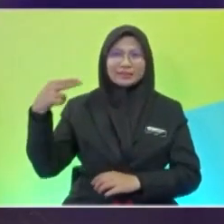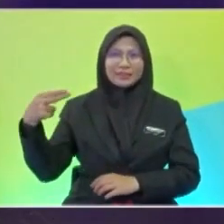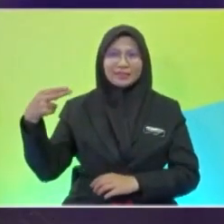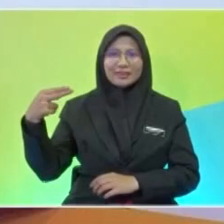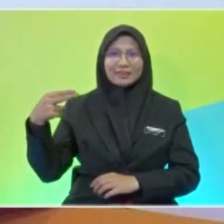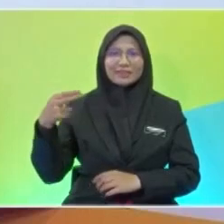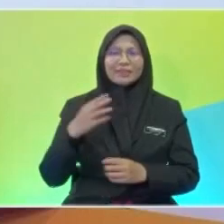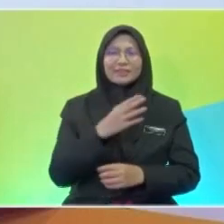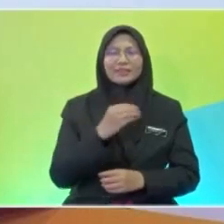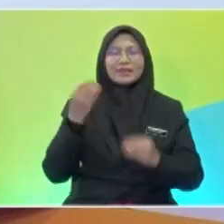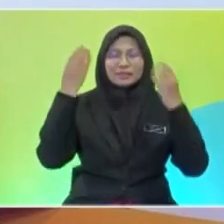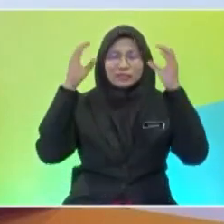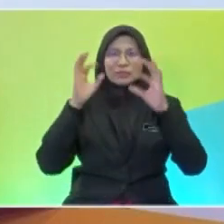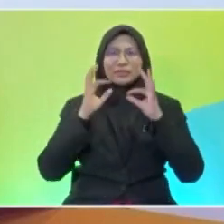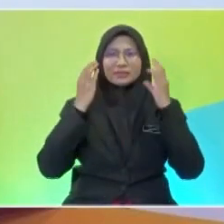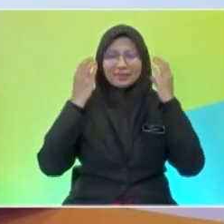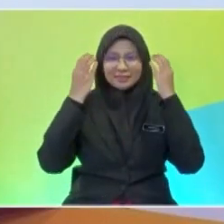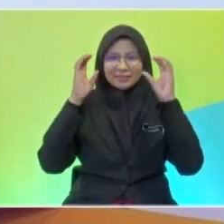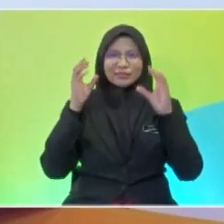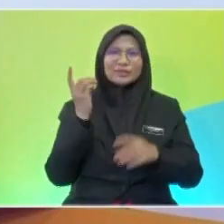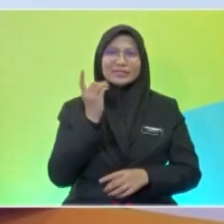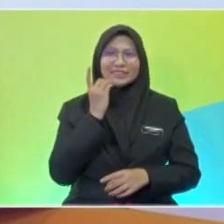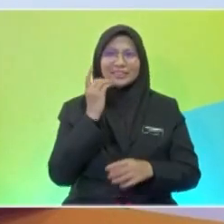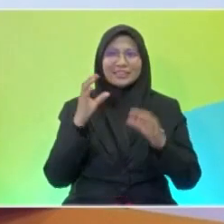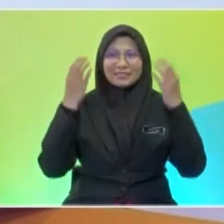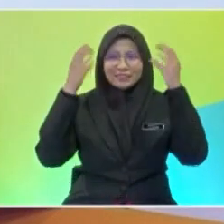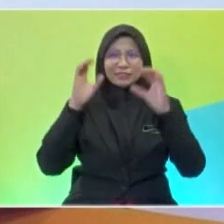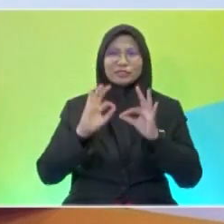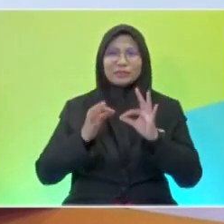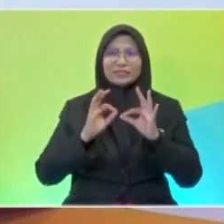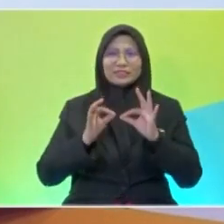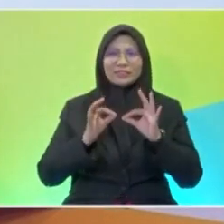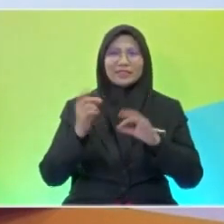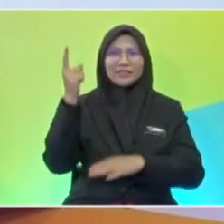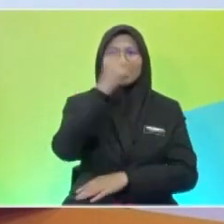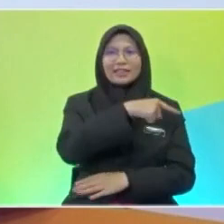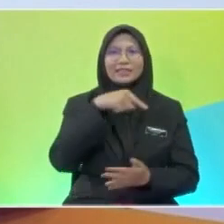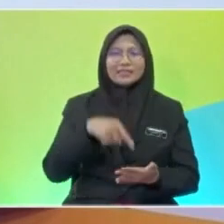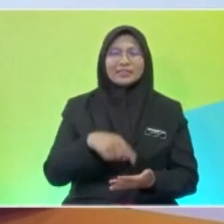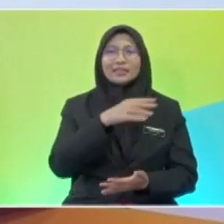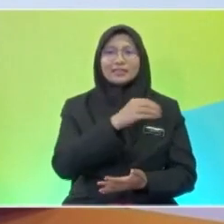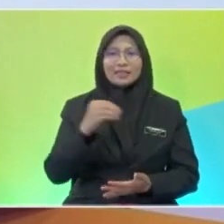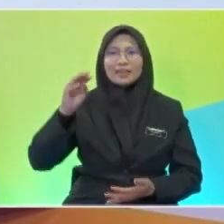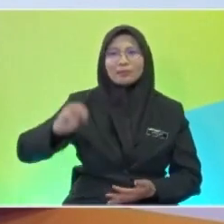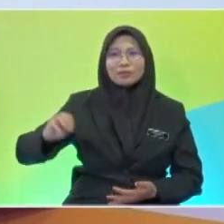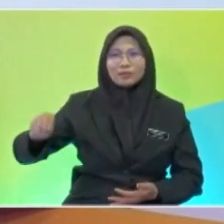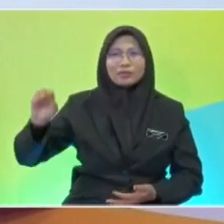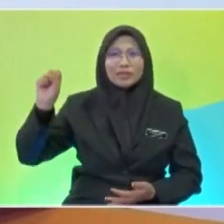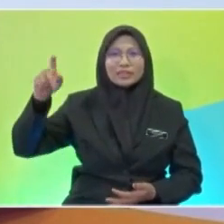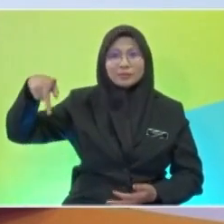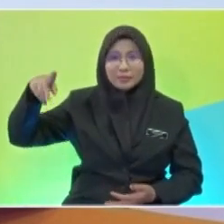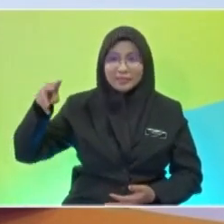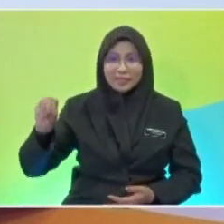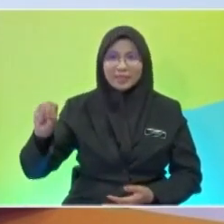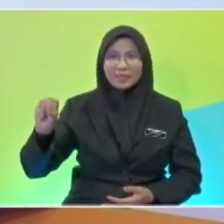kepada juru bahasa isyarat kita juga terima kasih kalian bersama kami hari ini kepada calon-calon SPM yang sedang menuntun seperti